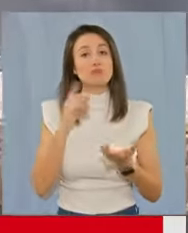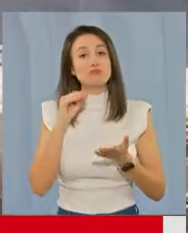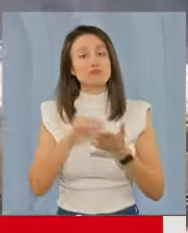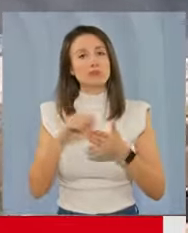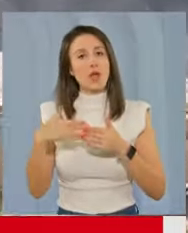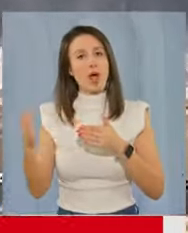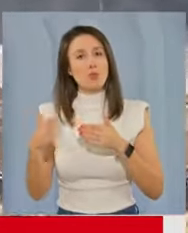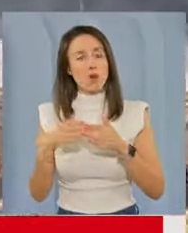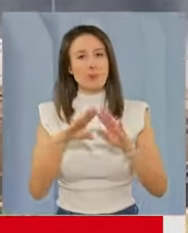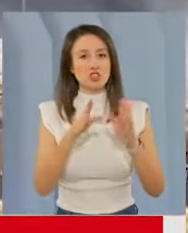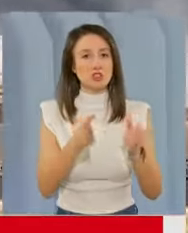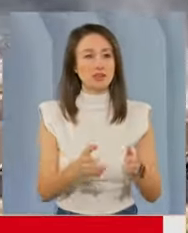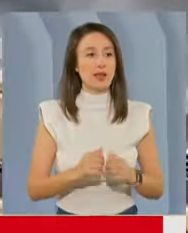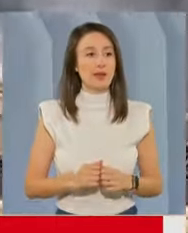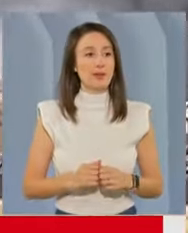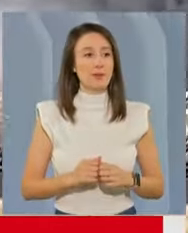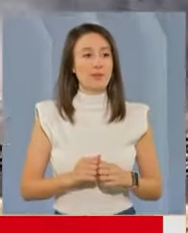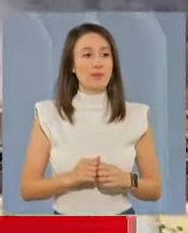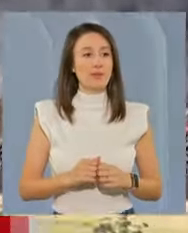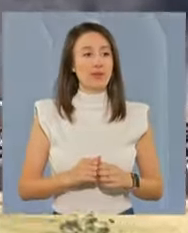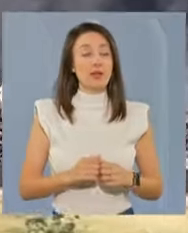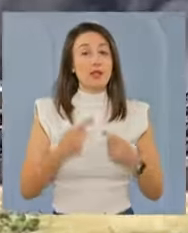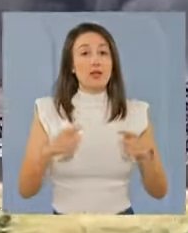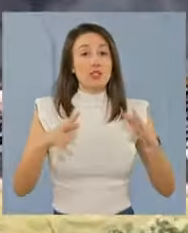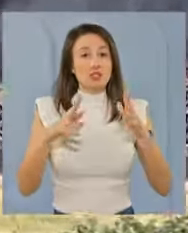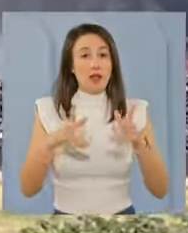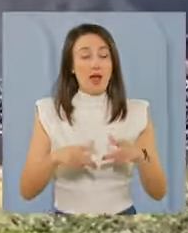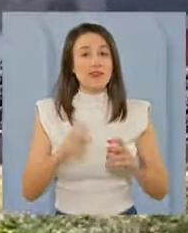situată în apropierea unor cisterne de combustibil, depozite de cereale și instalații industriale.